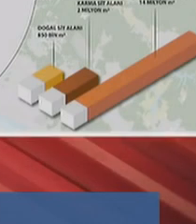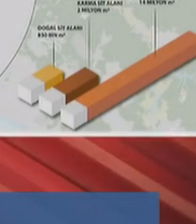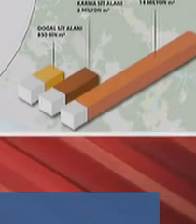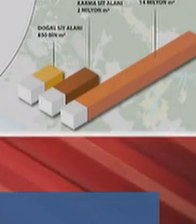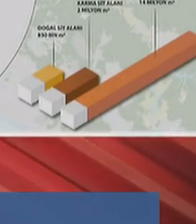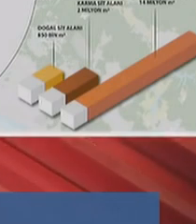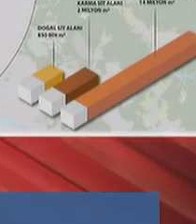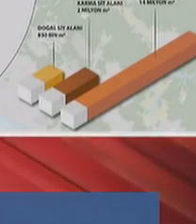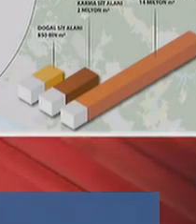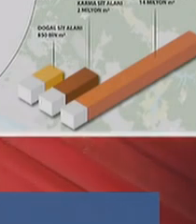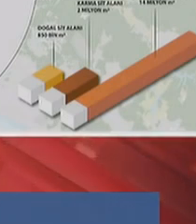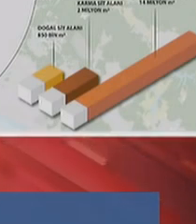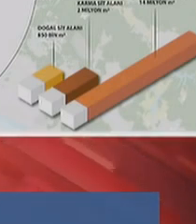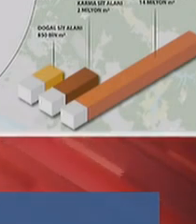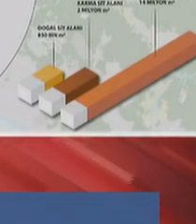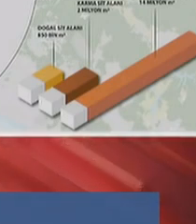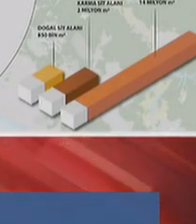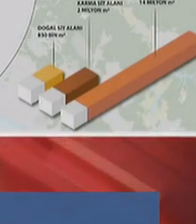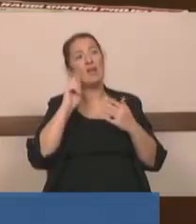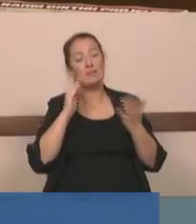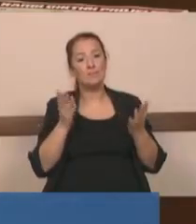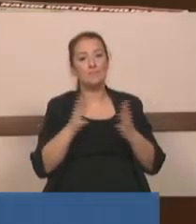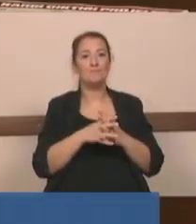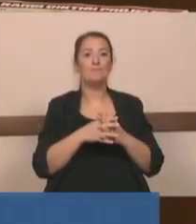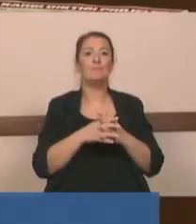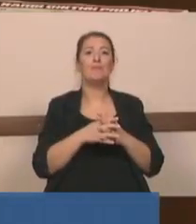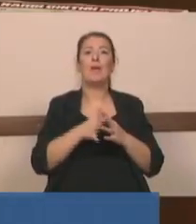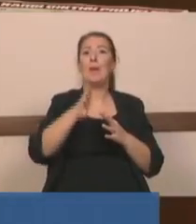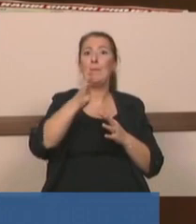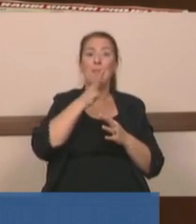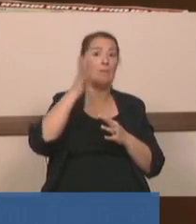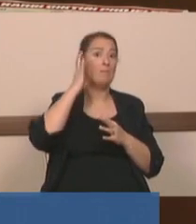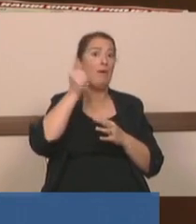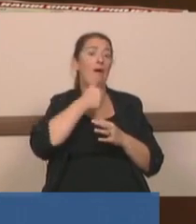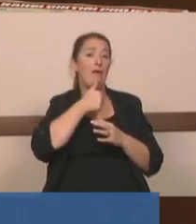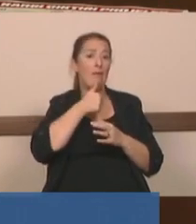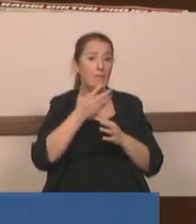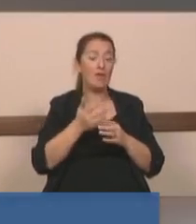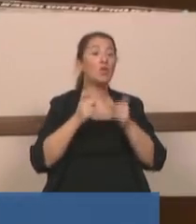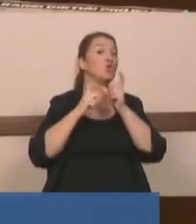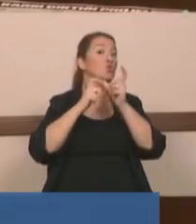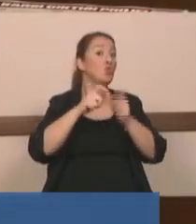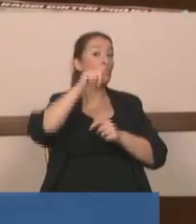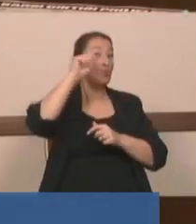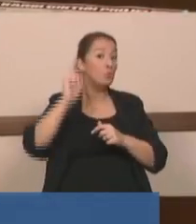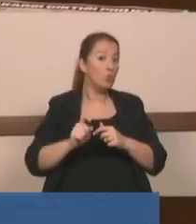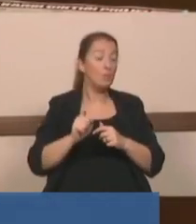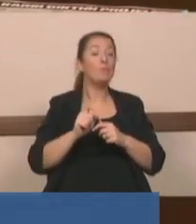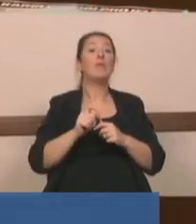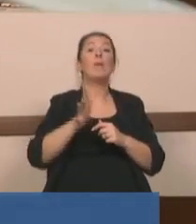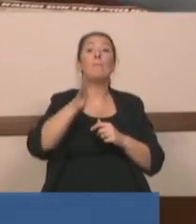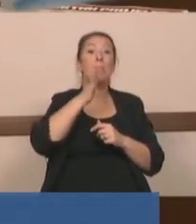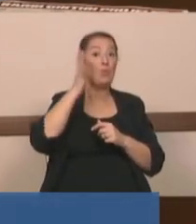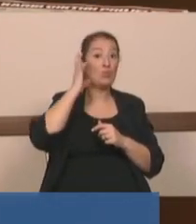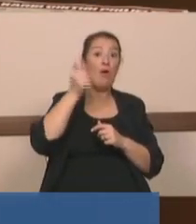kimse Kanal İstanbul'u yapıyorum diye dayatamaz. Bilim adamlarına soruldu mu? Bilim adamları